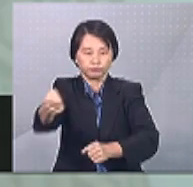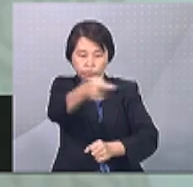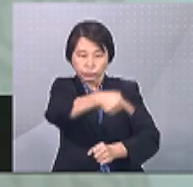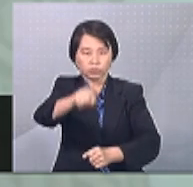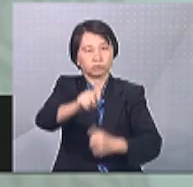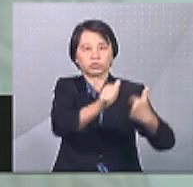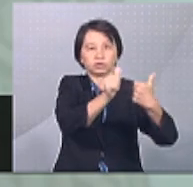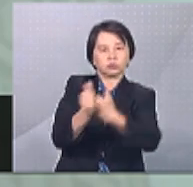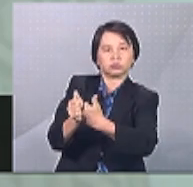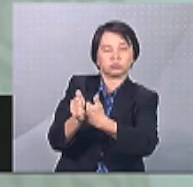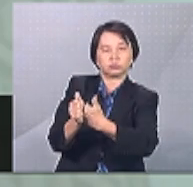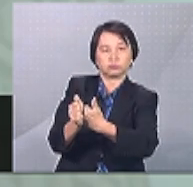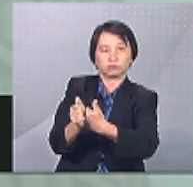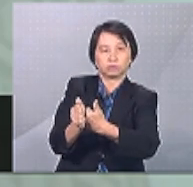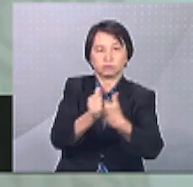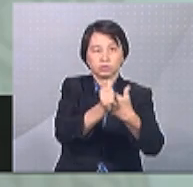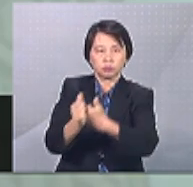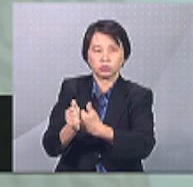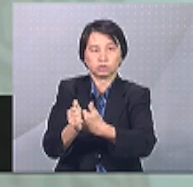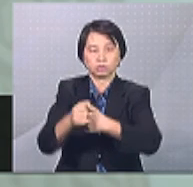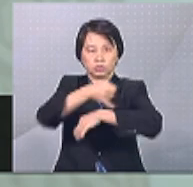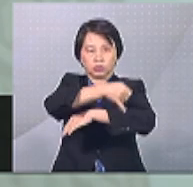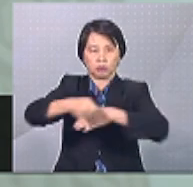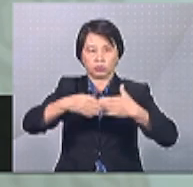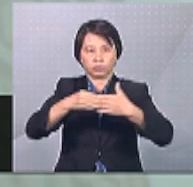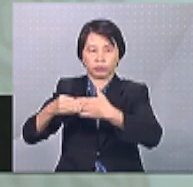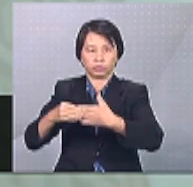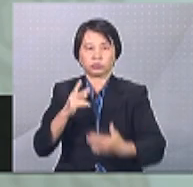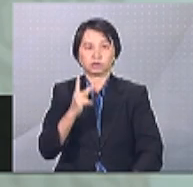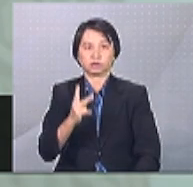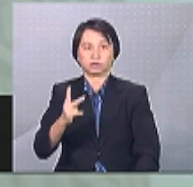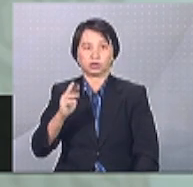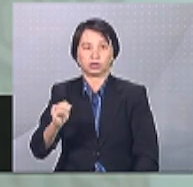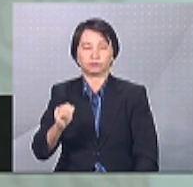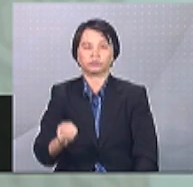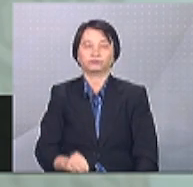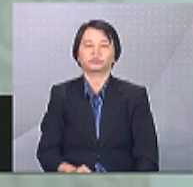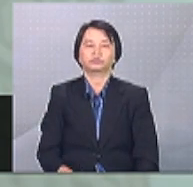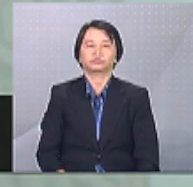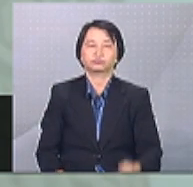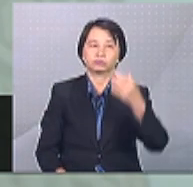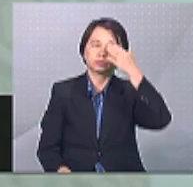patuh dengan garis panduan Kementerian Kesihatan. Yang kedua, isu